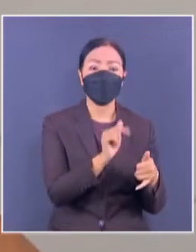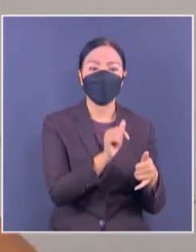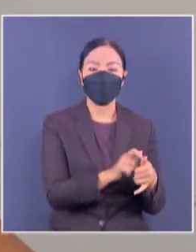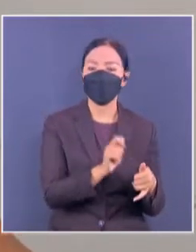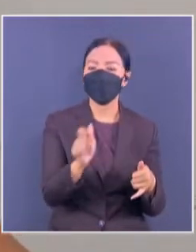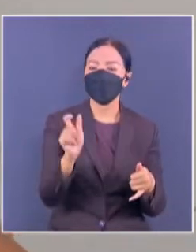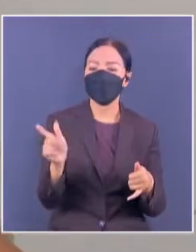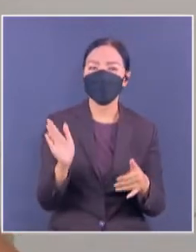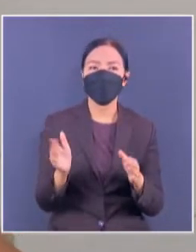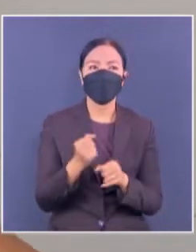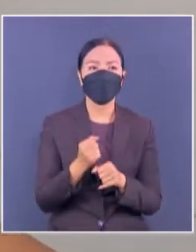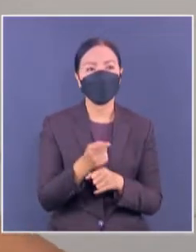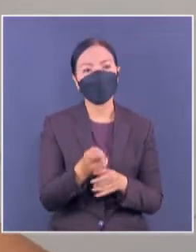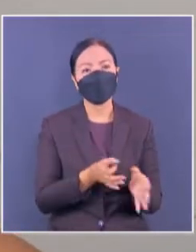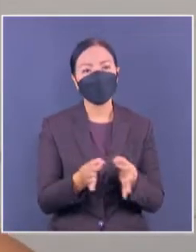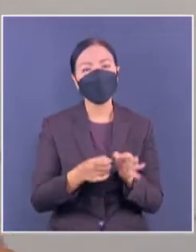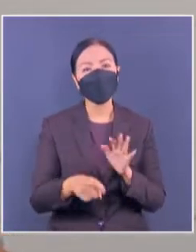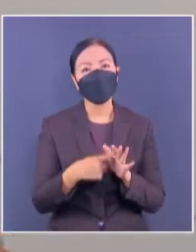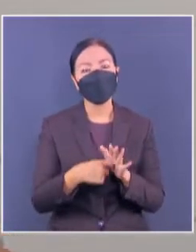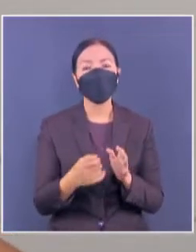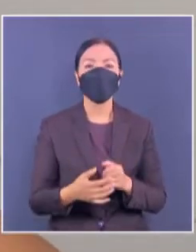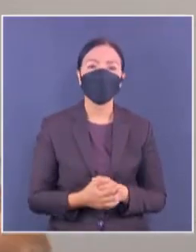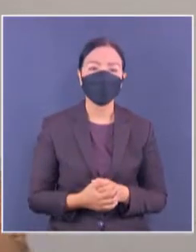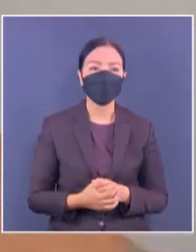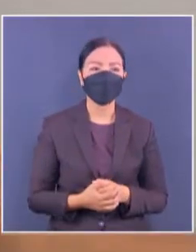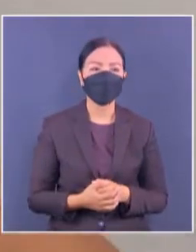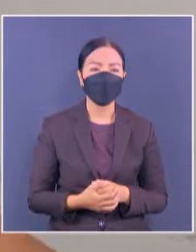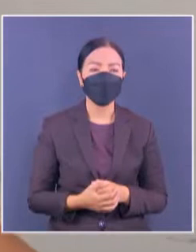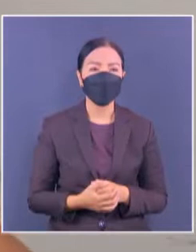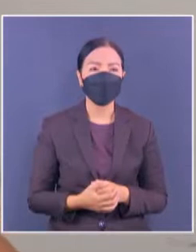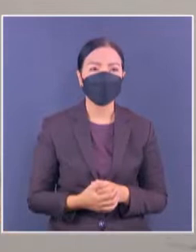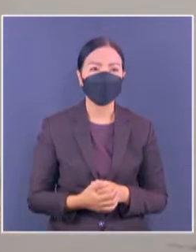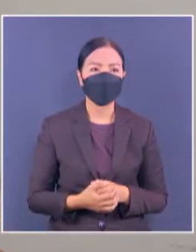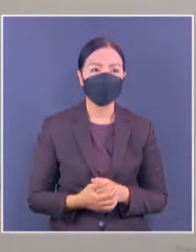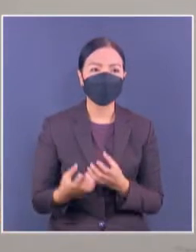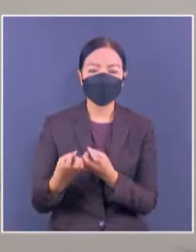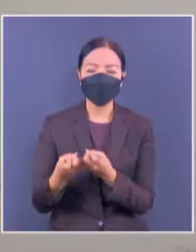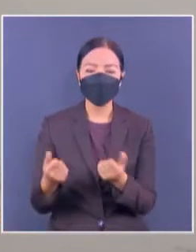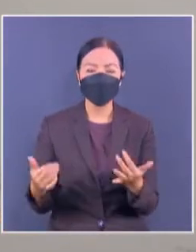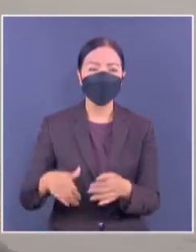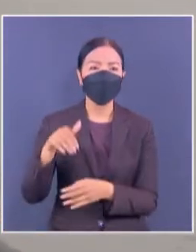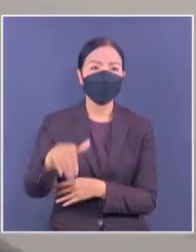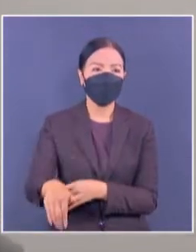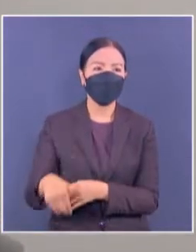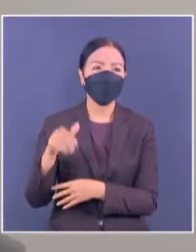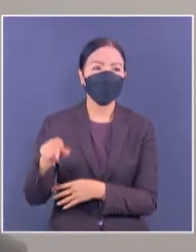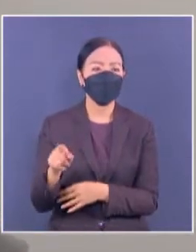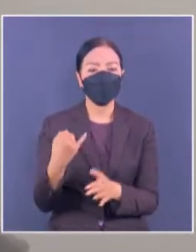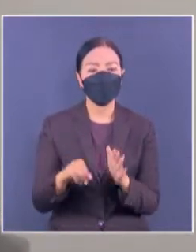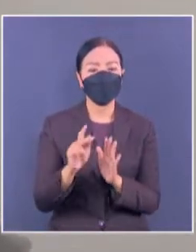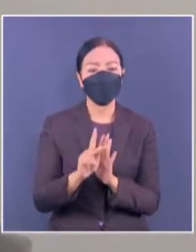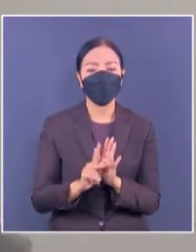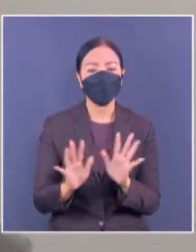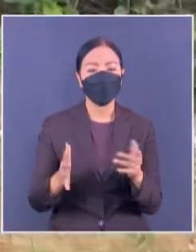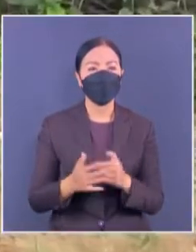ล่าสุดเนี่ยเขาก็ชี้แจงถึงเหตุการณ์ที่เกิดขึ้นเขาบอกว่าการขุดทรายเนี่ยไม่ผิดกฎหมายเพ